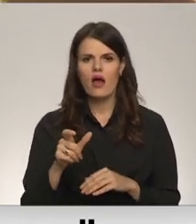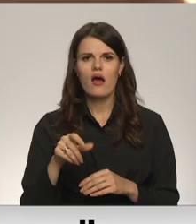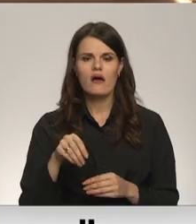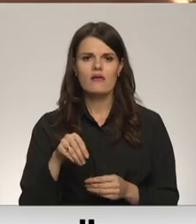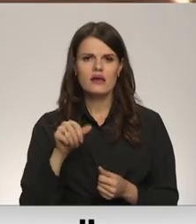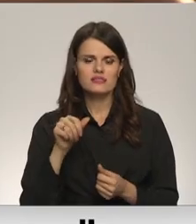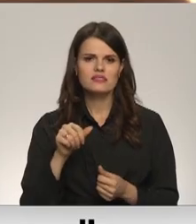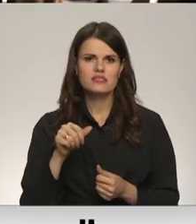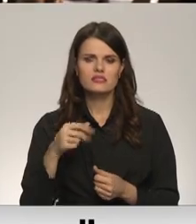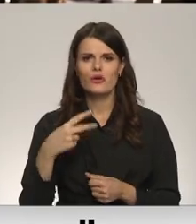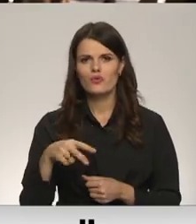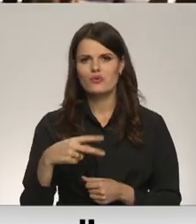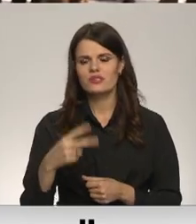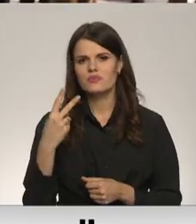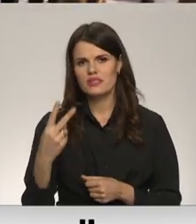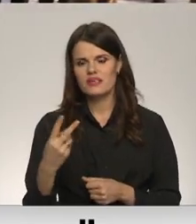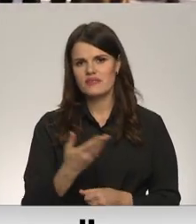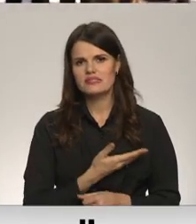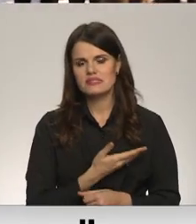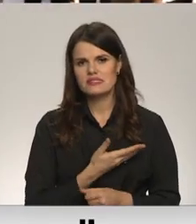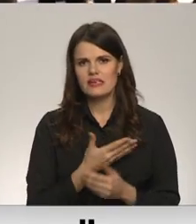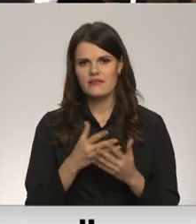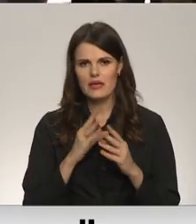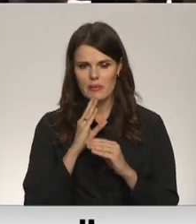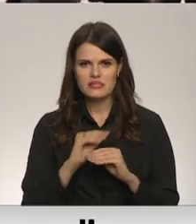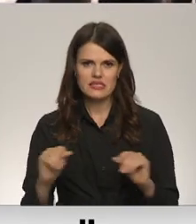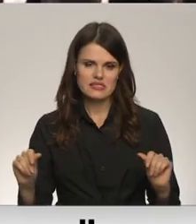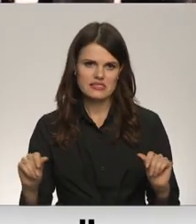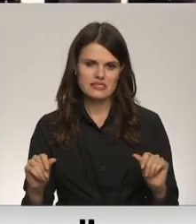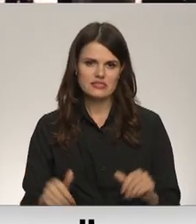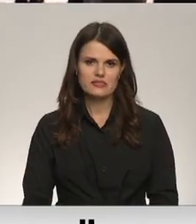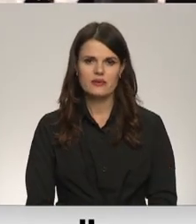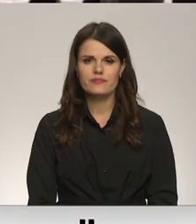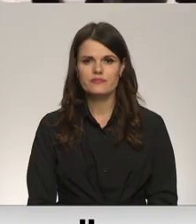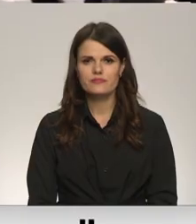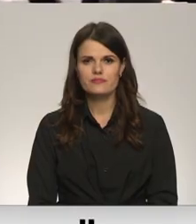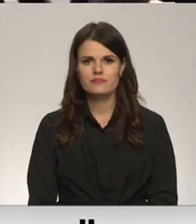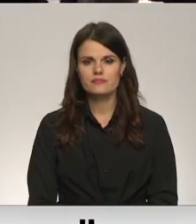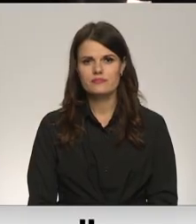22 dzīvības. Dīnija Jemeļanova, Tenis Bikauskis, Māris Justs, Vidzemes televīzija.